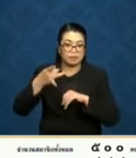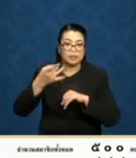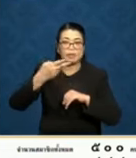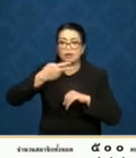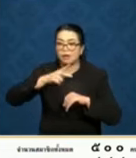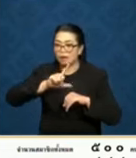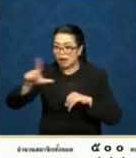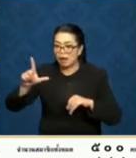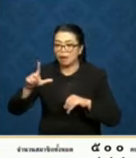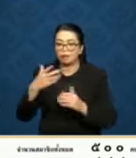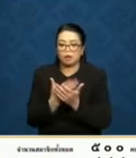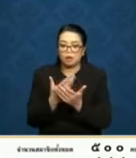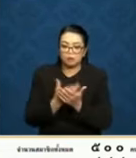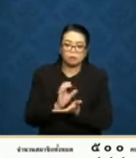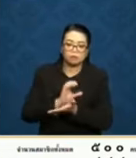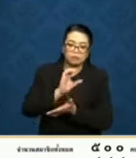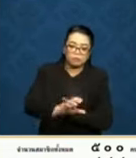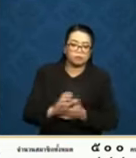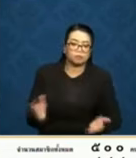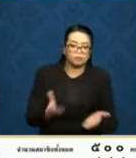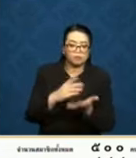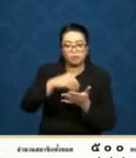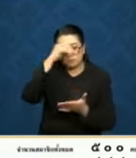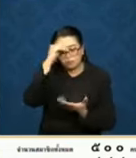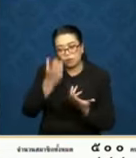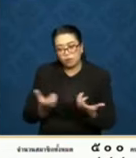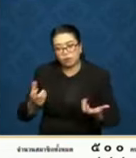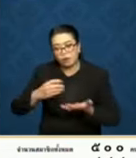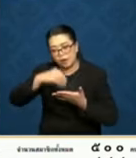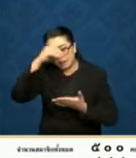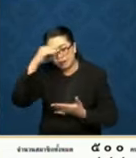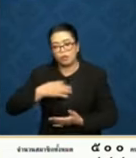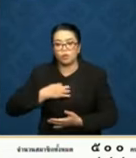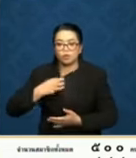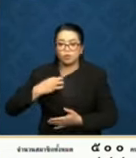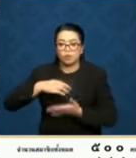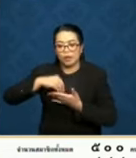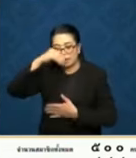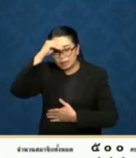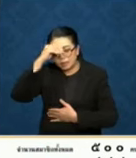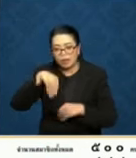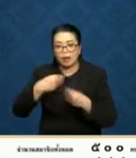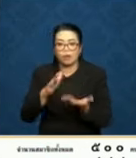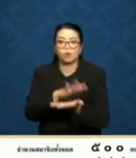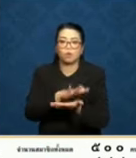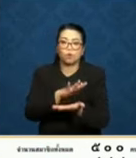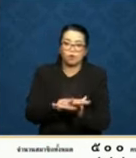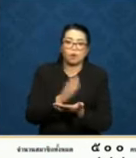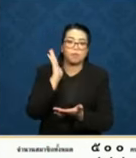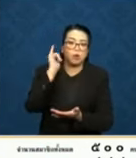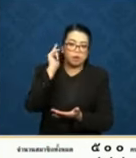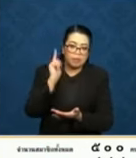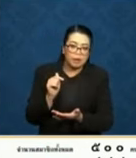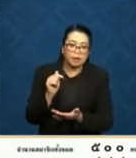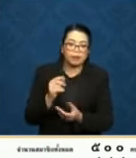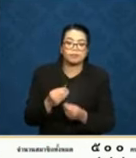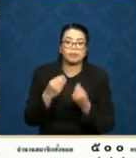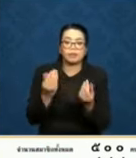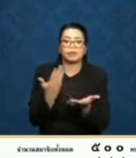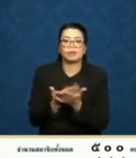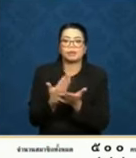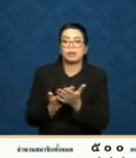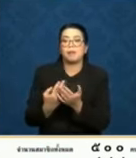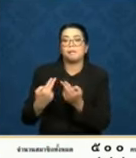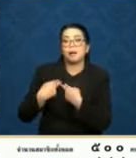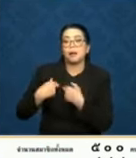อุฝหนุนไปเป็นข่าสนบสนุ การศึษา็นข่าอปกรณ การเรีน็ข่าชดนกเรียนให้กับโงเรีน ให้กบผู้ปกครอง เพื่อทจะเปรถคา